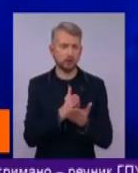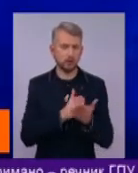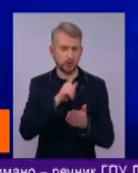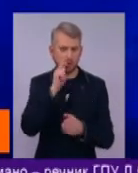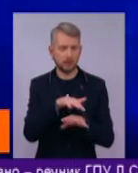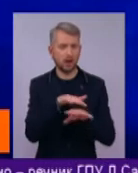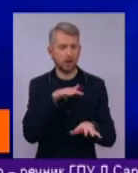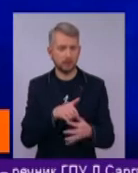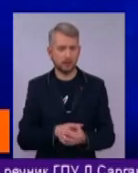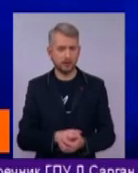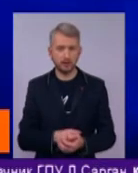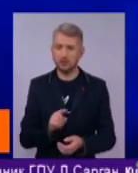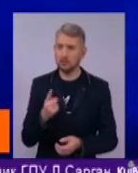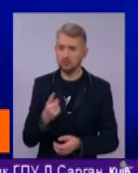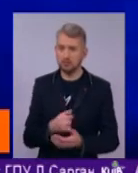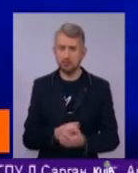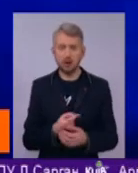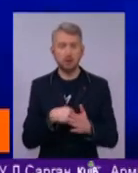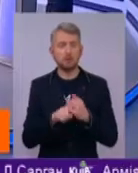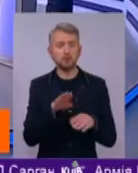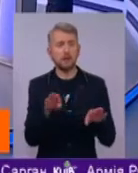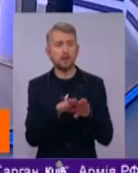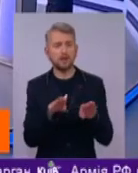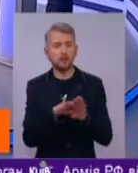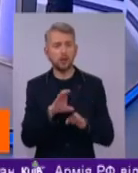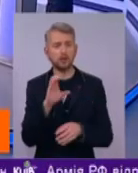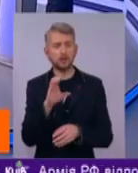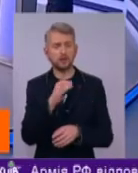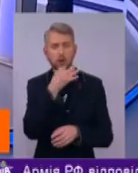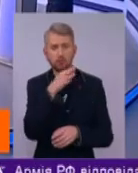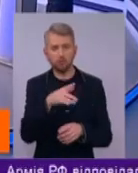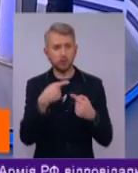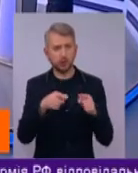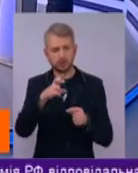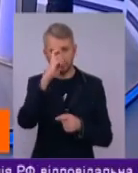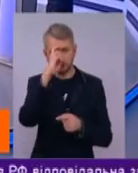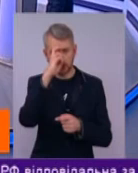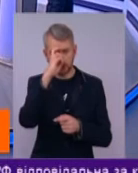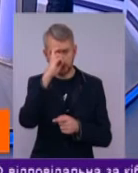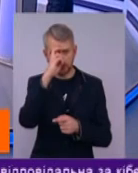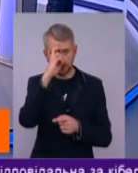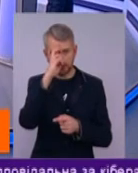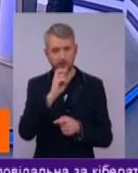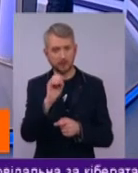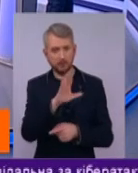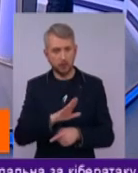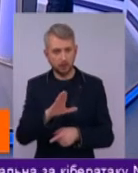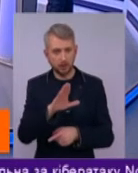армии. Чему? А потому что по сравнению с любыми другими государствами